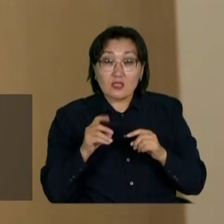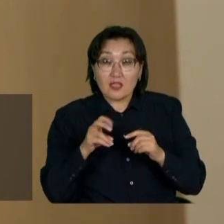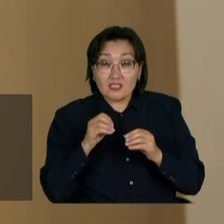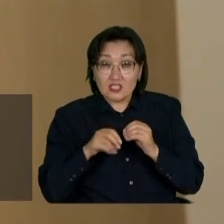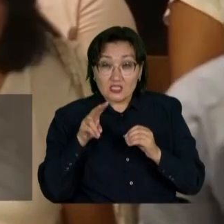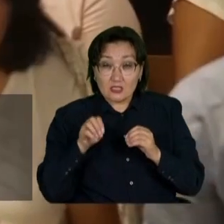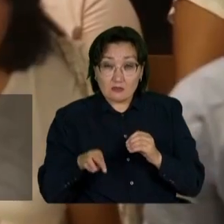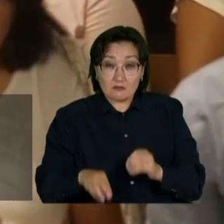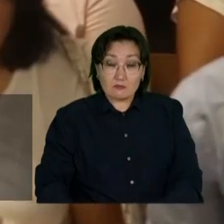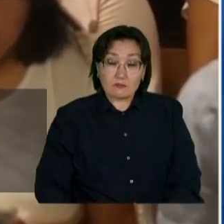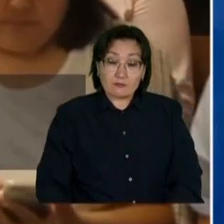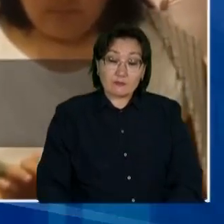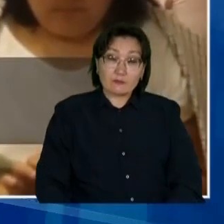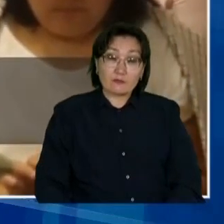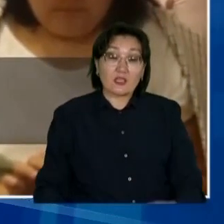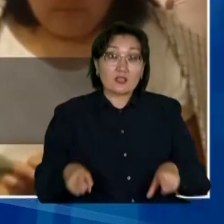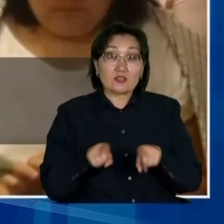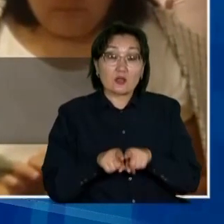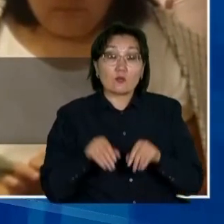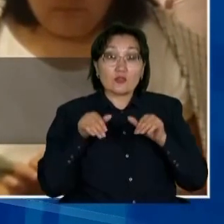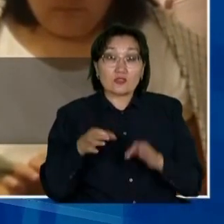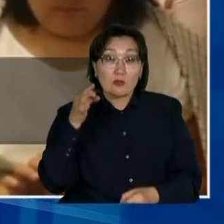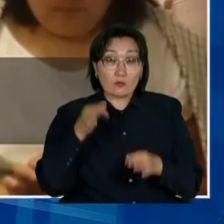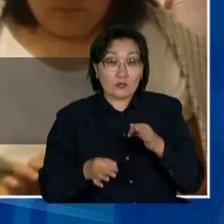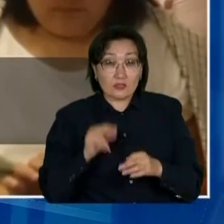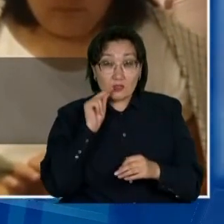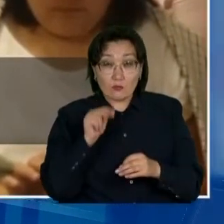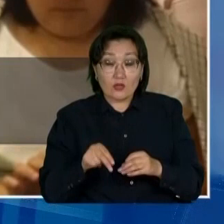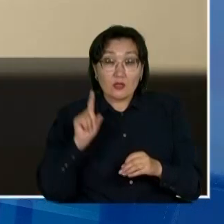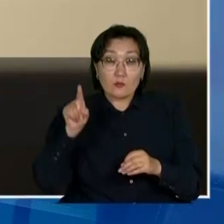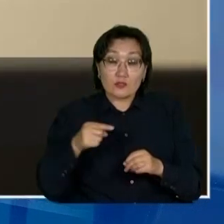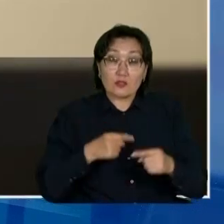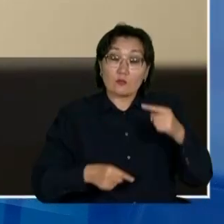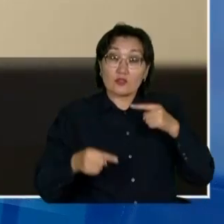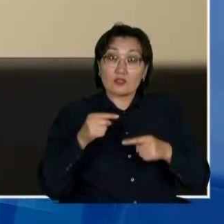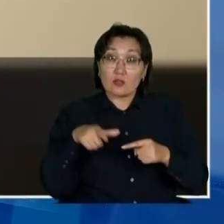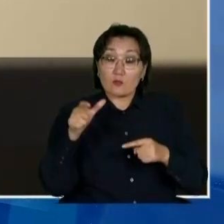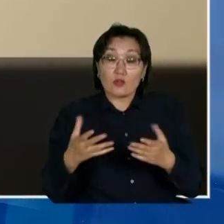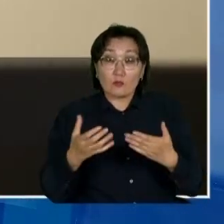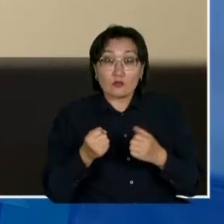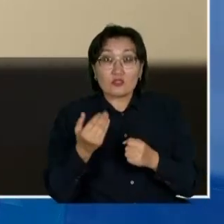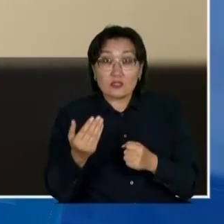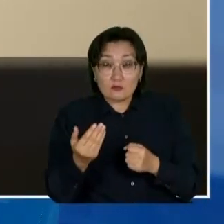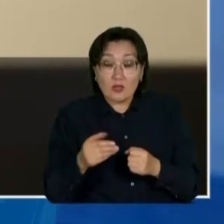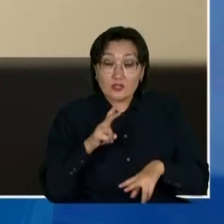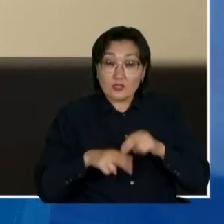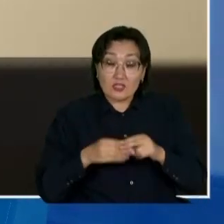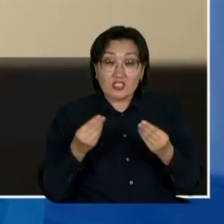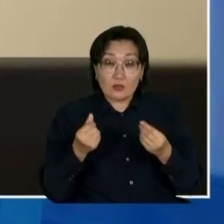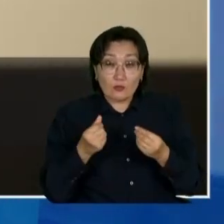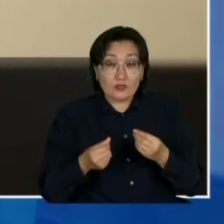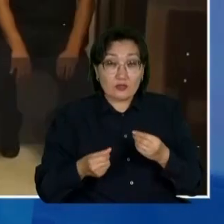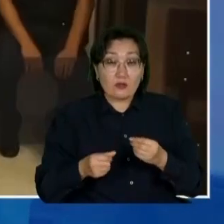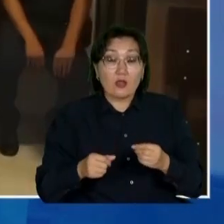лет. Также по приговору суда осужденного обязали вернуть потерпевшим полученные им на строительство деньги.